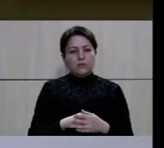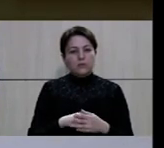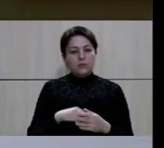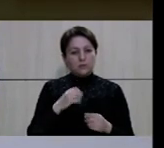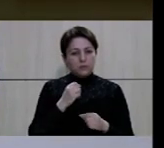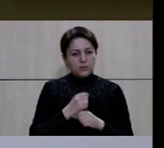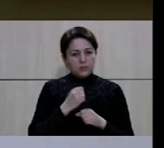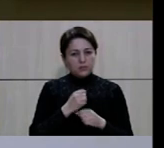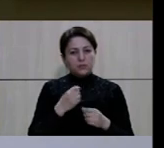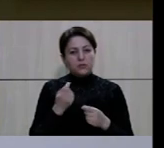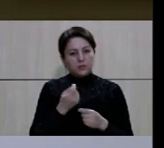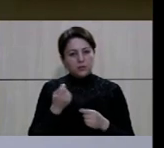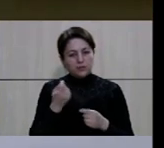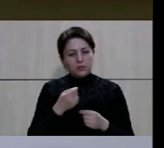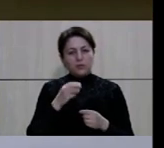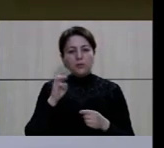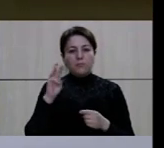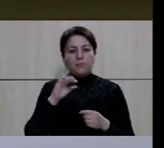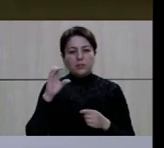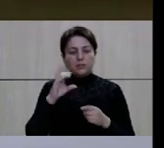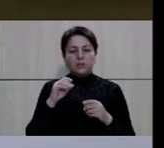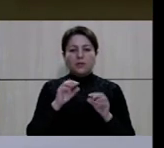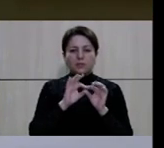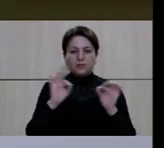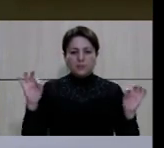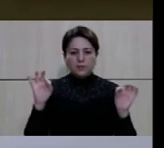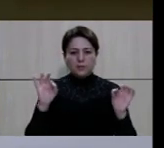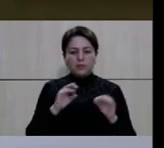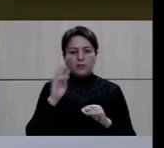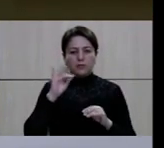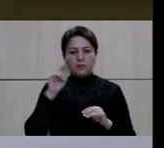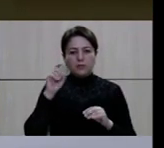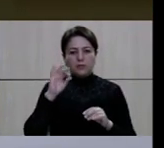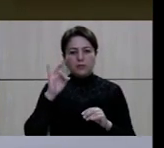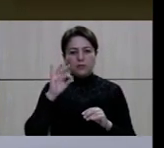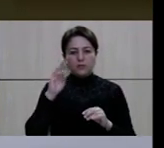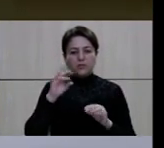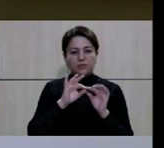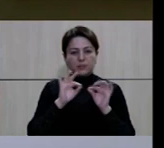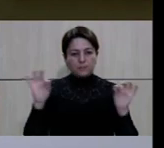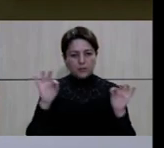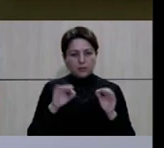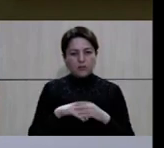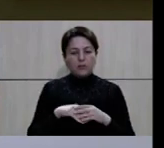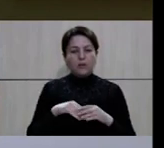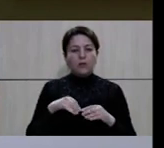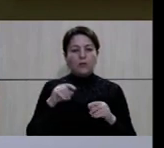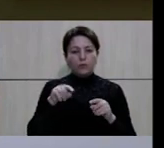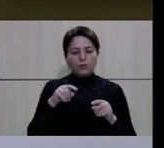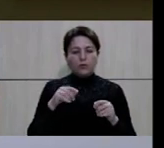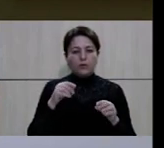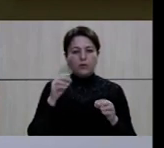Ishlatilish detallaridan mis simlar, nixrom simlari, ya'ni nixrom simini ma'lum bir o'lchami bor,